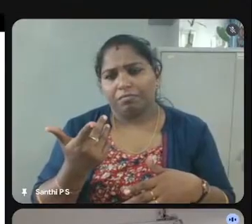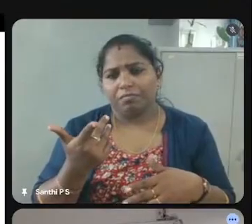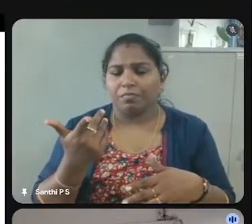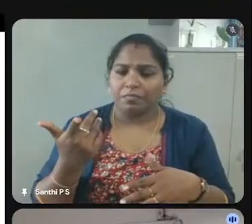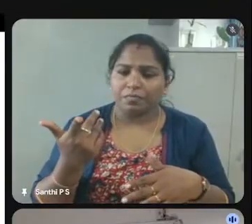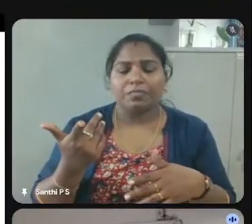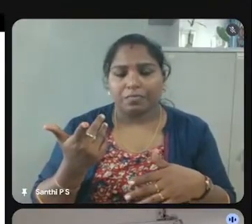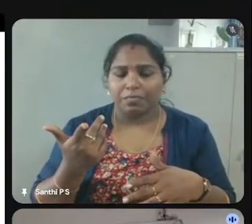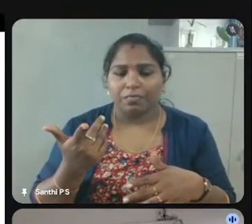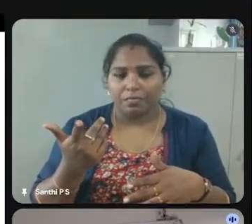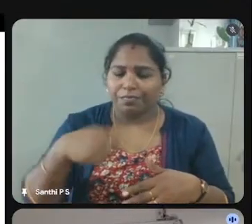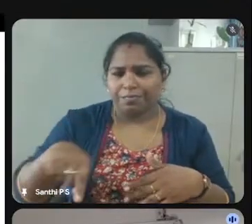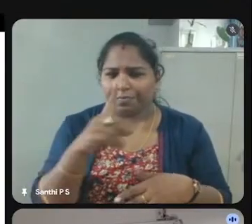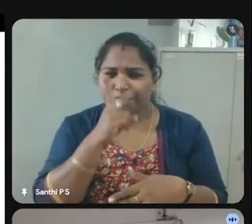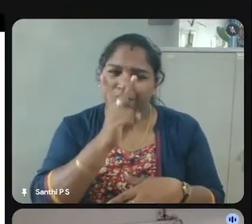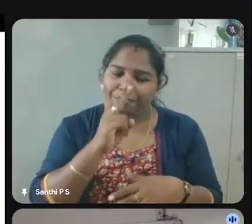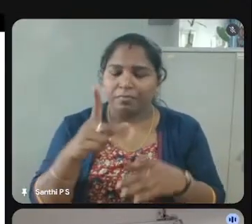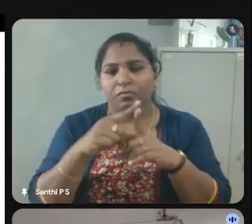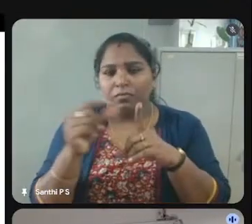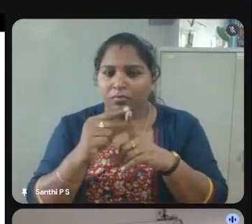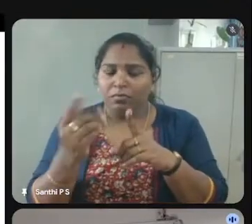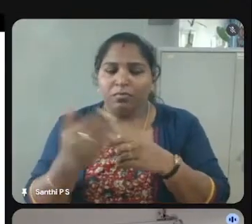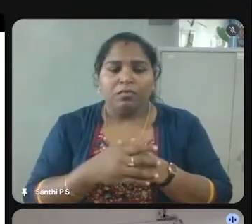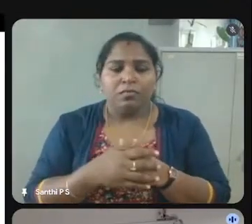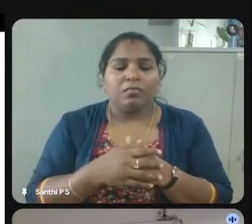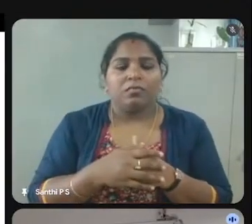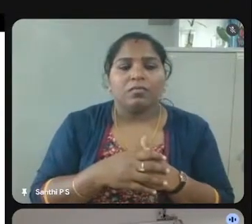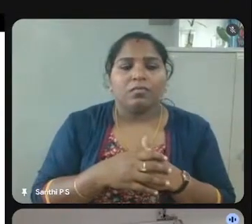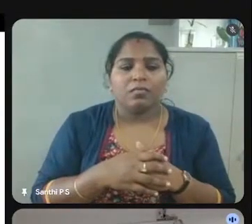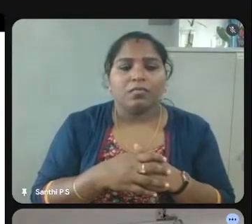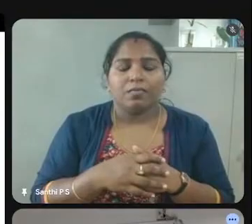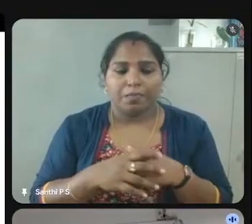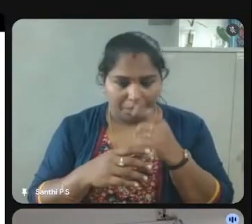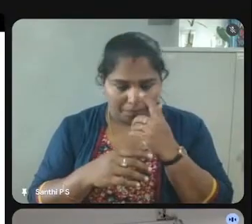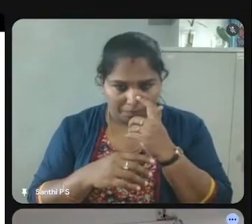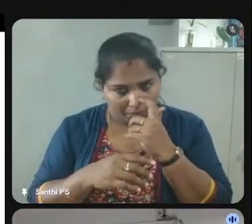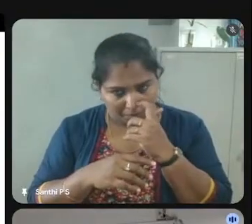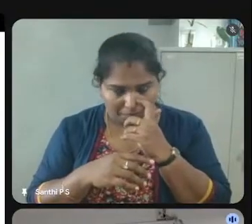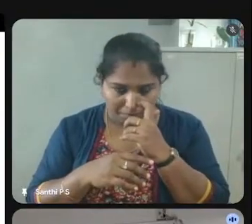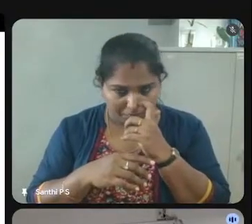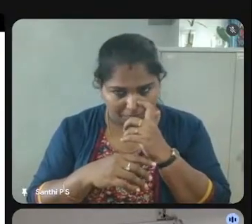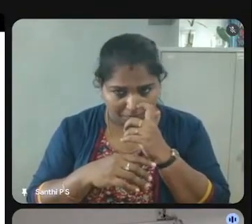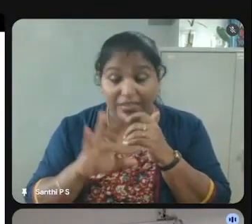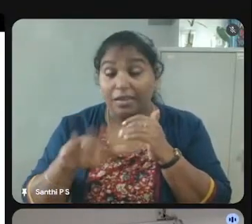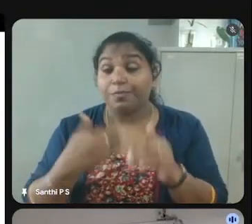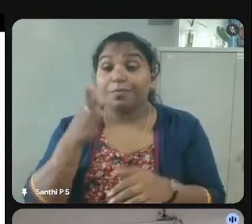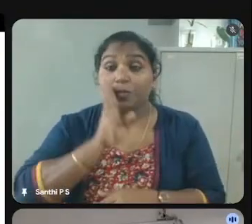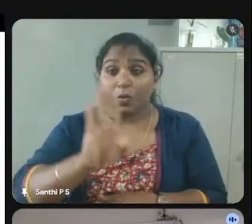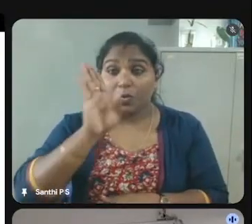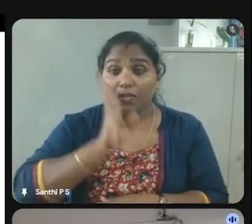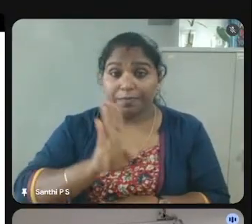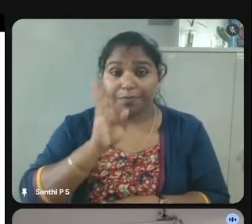നിങ്ങൾക്ക് ചെയ്യാൻ സാധിച്ചാൽ അത് അത്രത്തോളം മാനസികാരോഗ്യത്തിൽ ഒരു മെച്ചം നമുക്ക് കൊണ്ടുവരാൻ സാധിക്കും. ലൈറ്റ് മ്യൂസിക് കേൾക്കുന്നത്